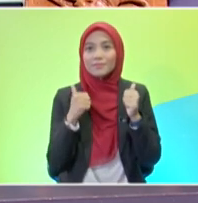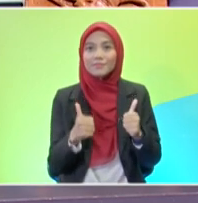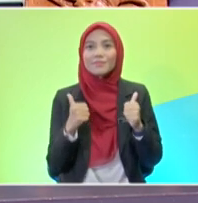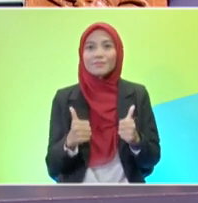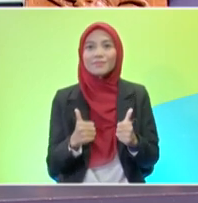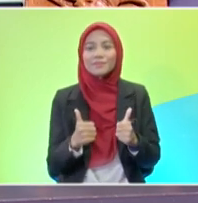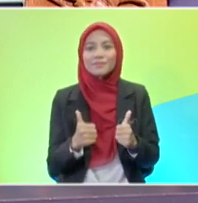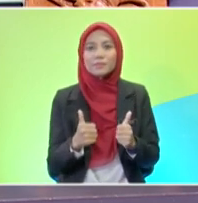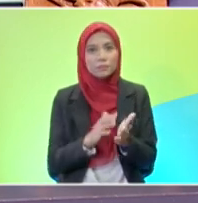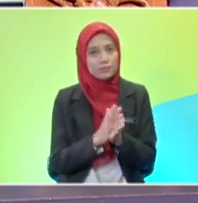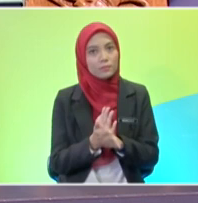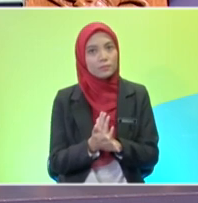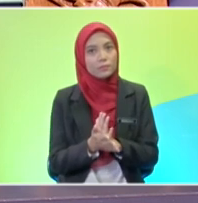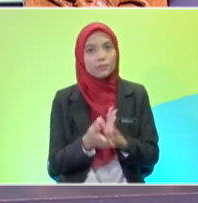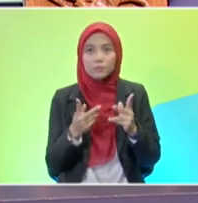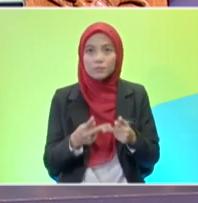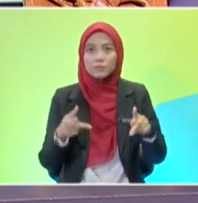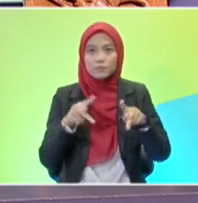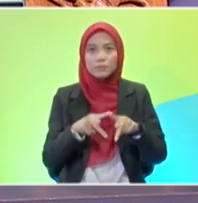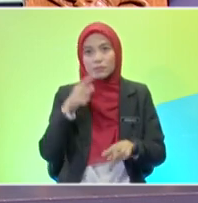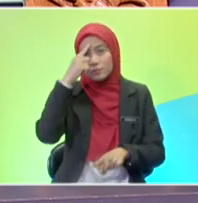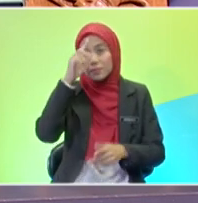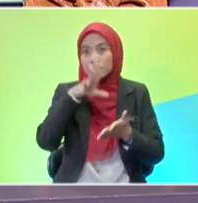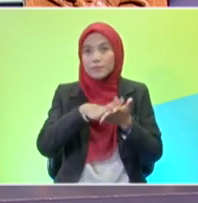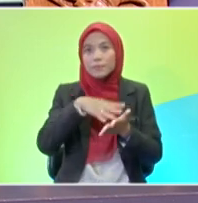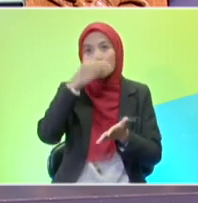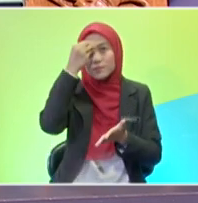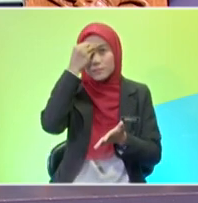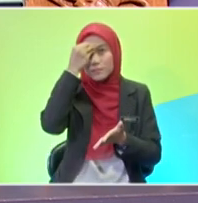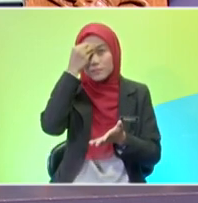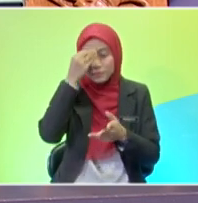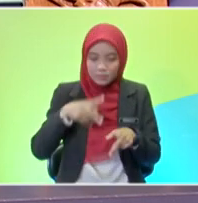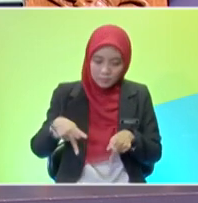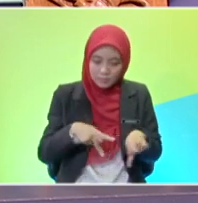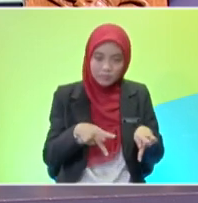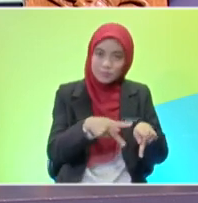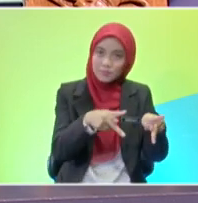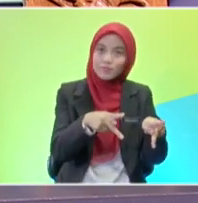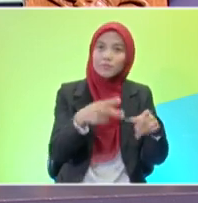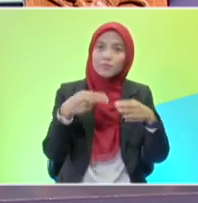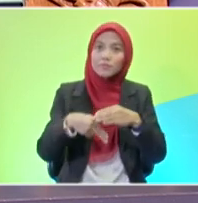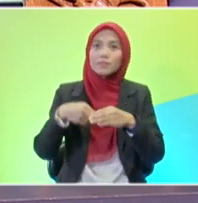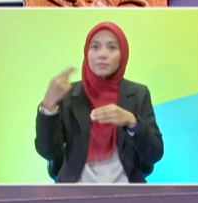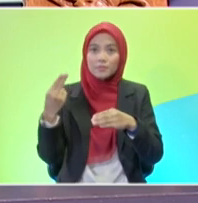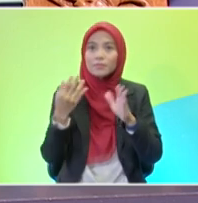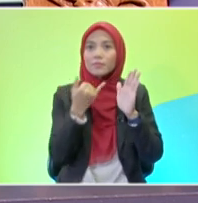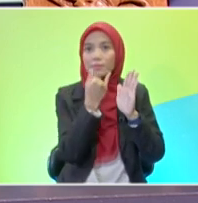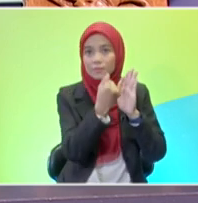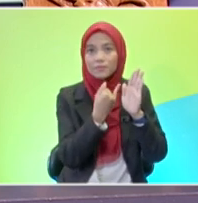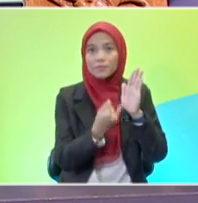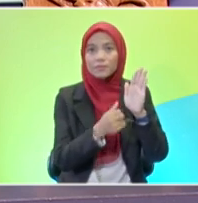jadi pentingnya kita mempelajari teknik dan teknik penghasilan karya dengan betul